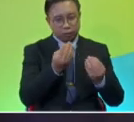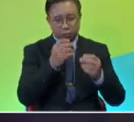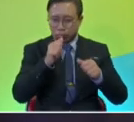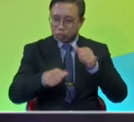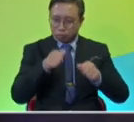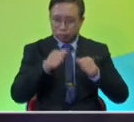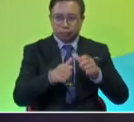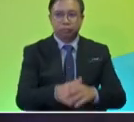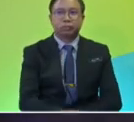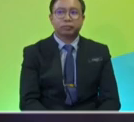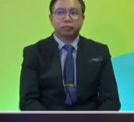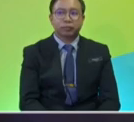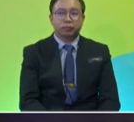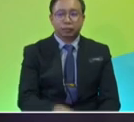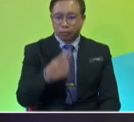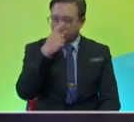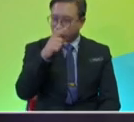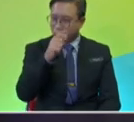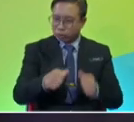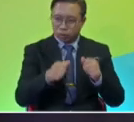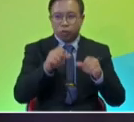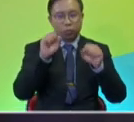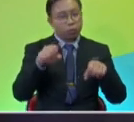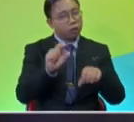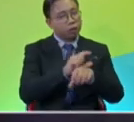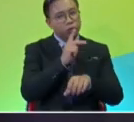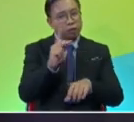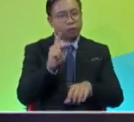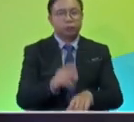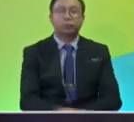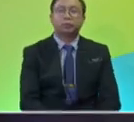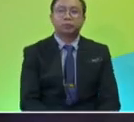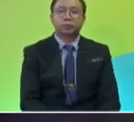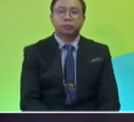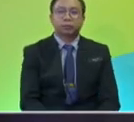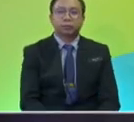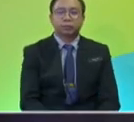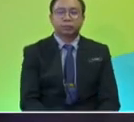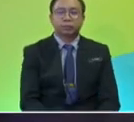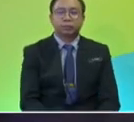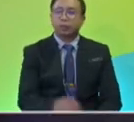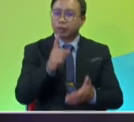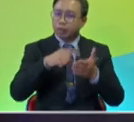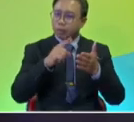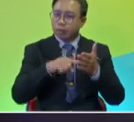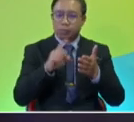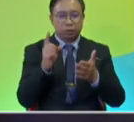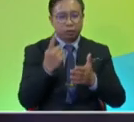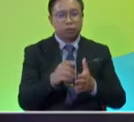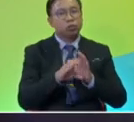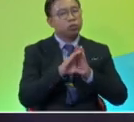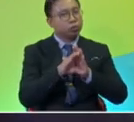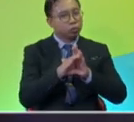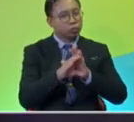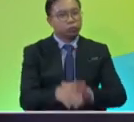pula so untuk dia punya pengetuk tu kita boleh gunakan macam apa-apa aelah contohnya macam